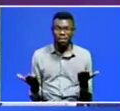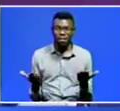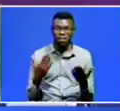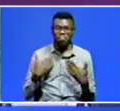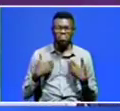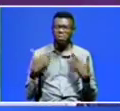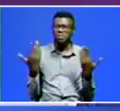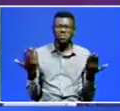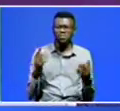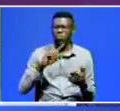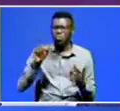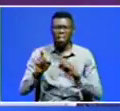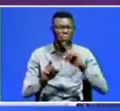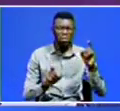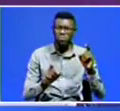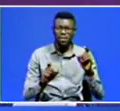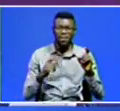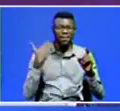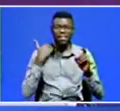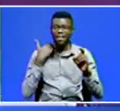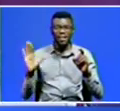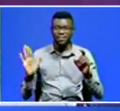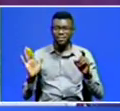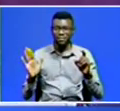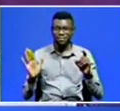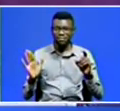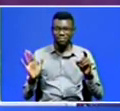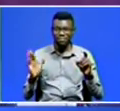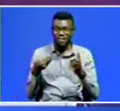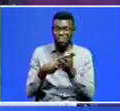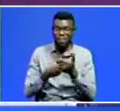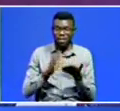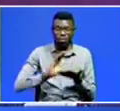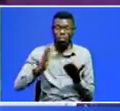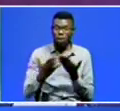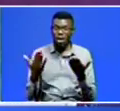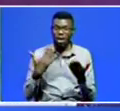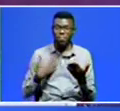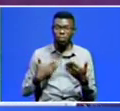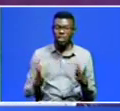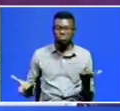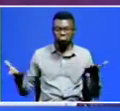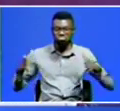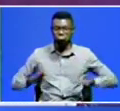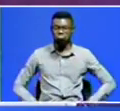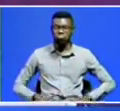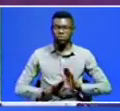Hatupendi kujiuliza hii maswali. Pesa hiyo ilienda wapi? Kwa mifuko ya watu binafsi.